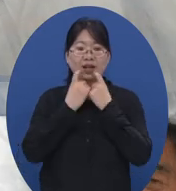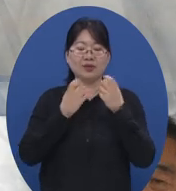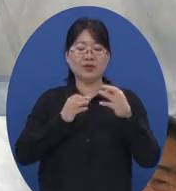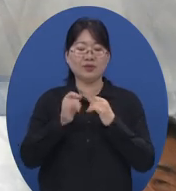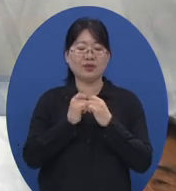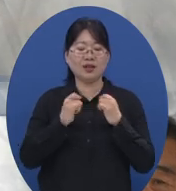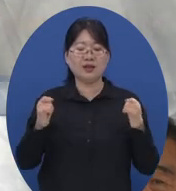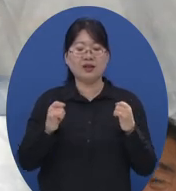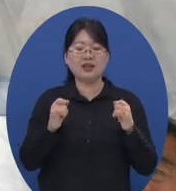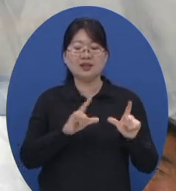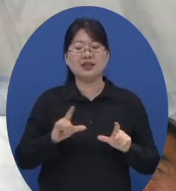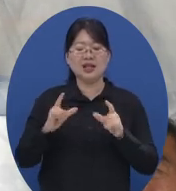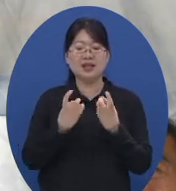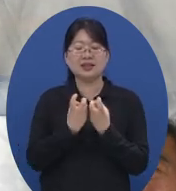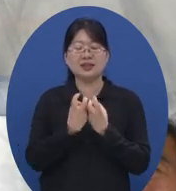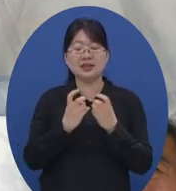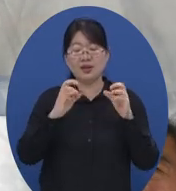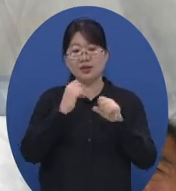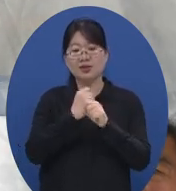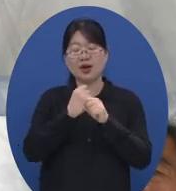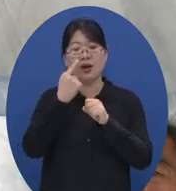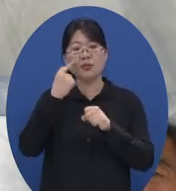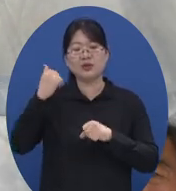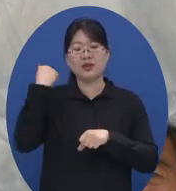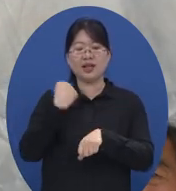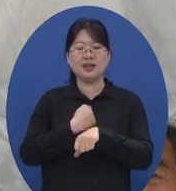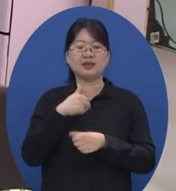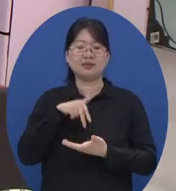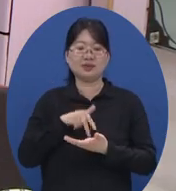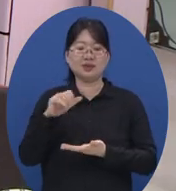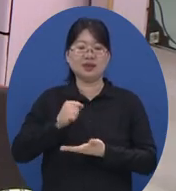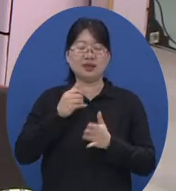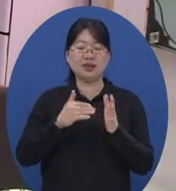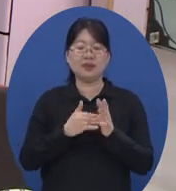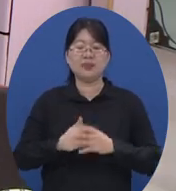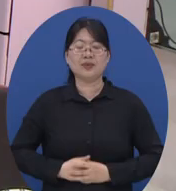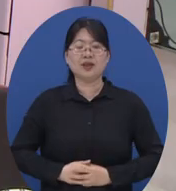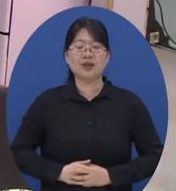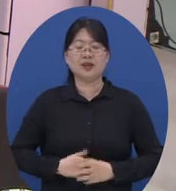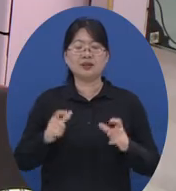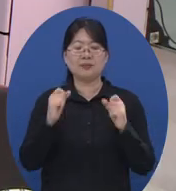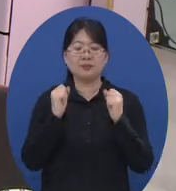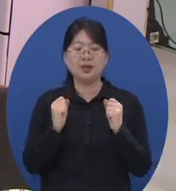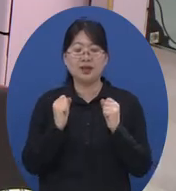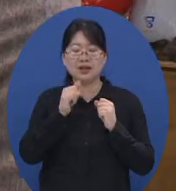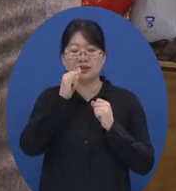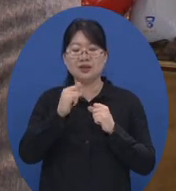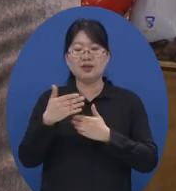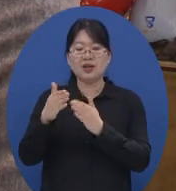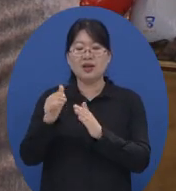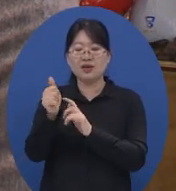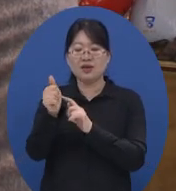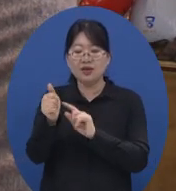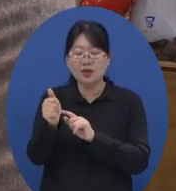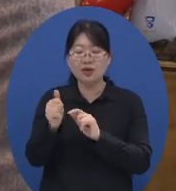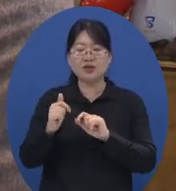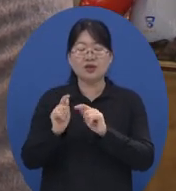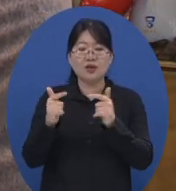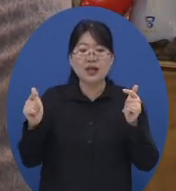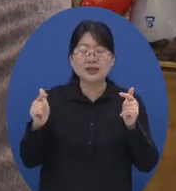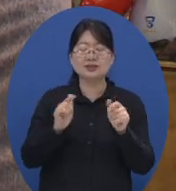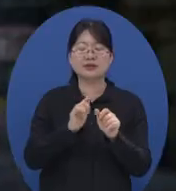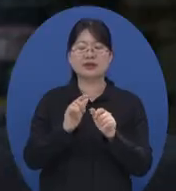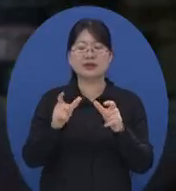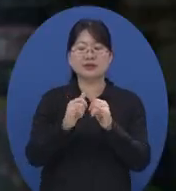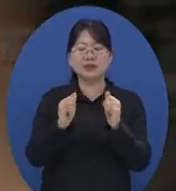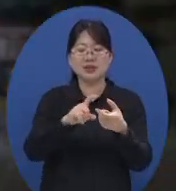자영업자들이 좀 살아날 길을 만들어 보자라는 겁니다. 지역 터줏대가 민 통반장과 다운 서포터즈 등 시민이